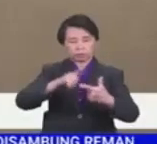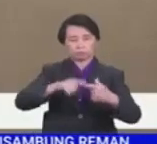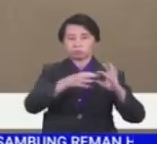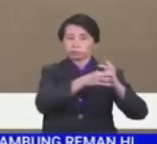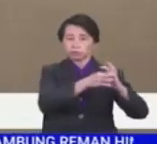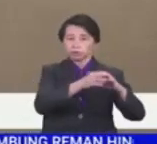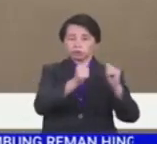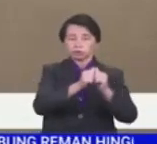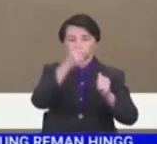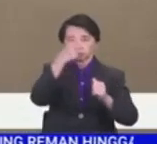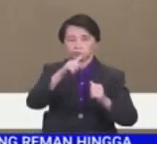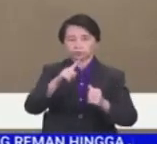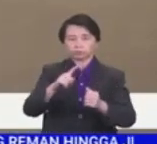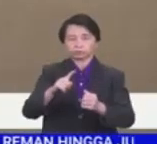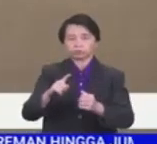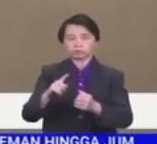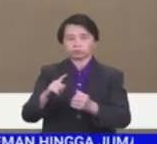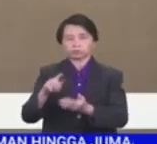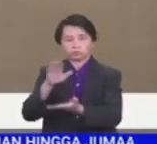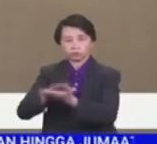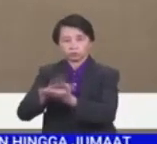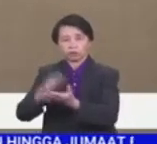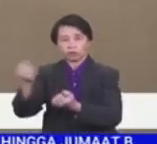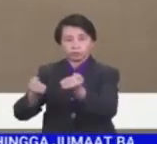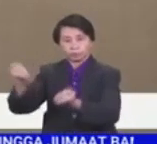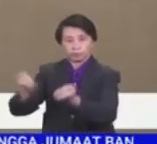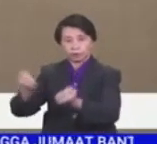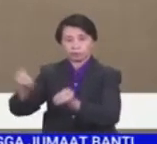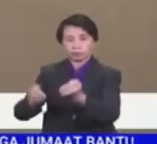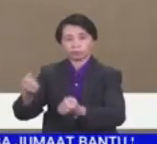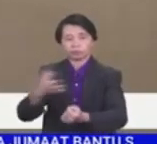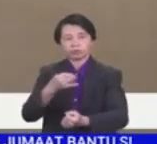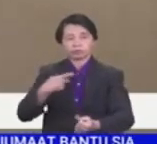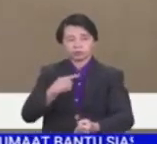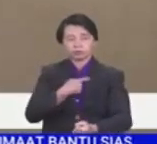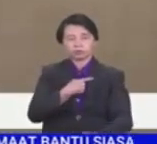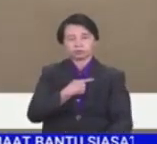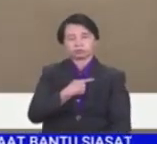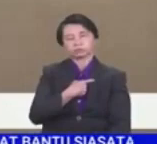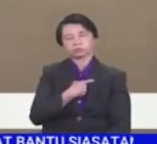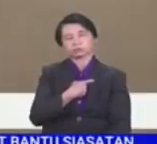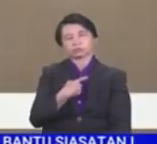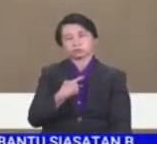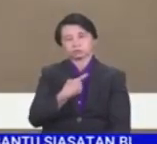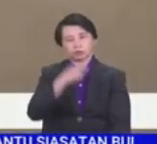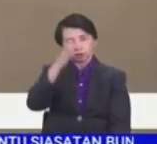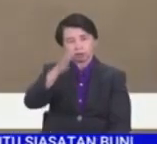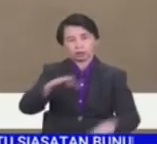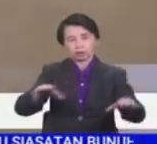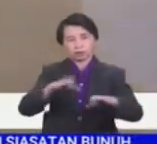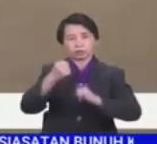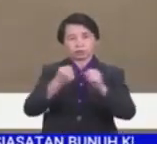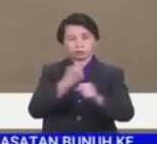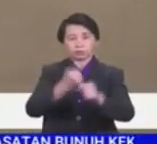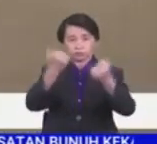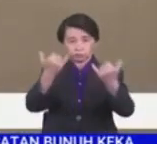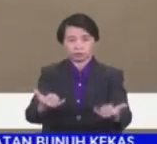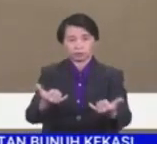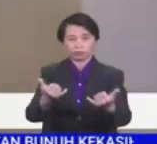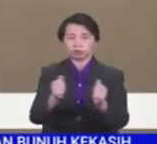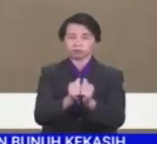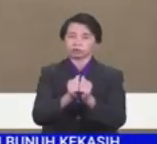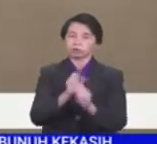untuk Institut memandu dan kita juga apa akan laksanakan pada tahun ini dengan